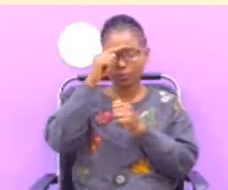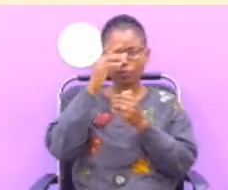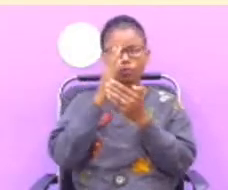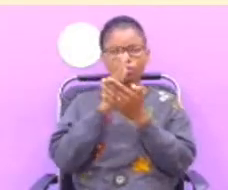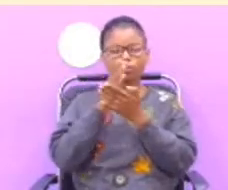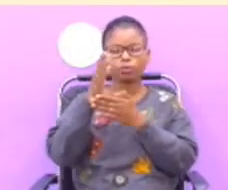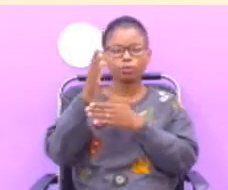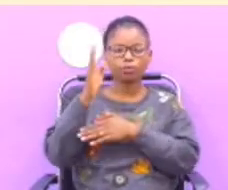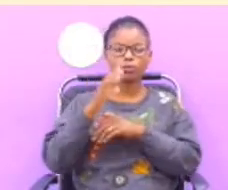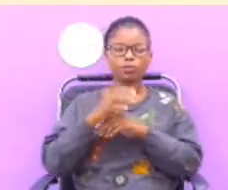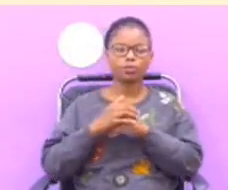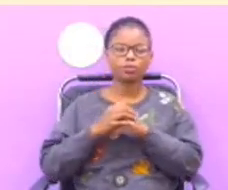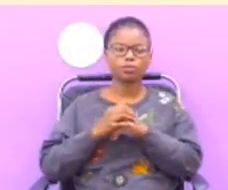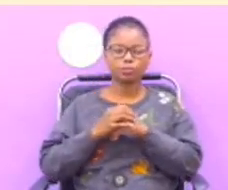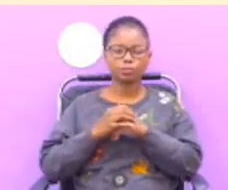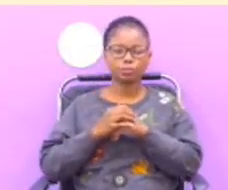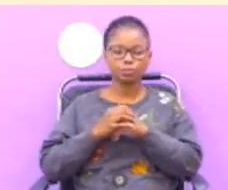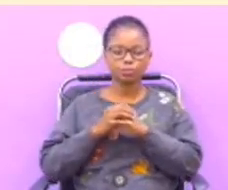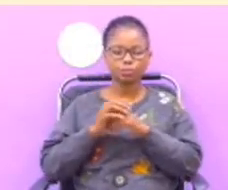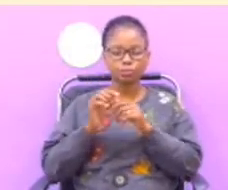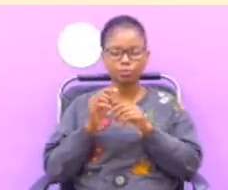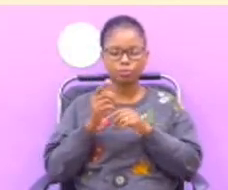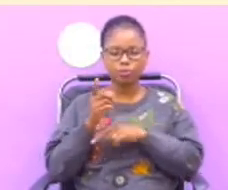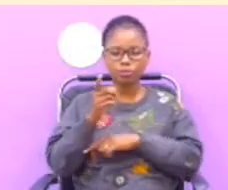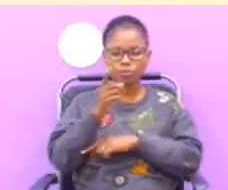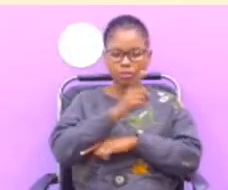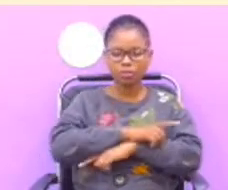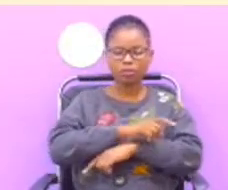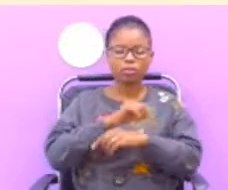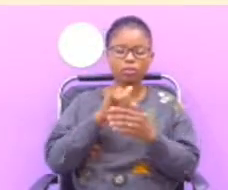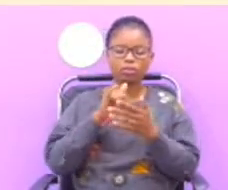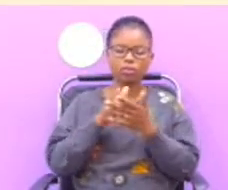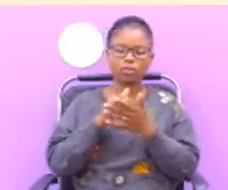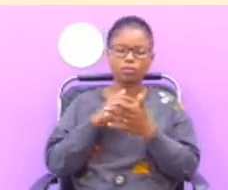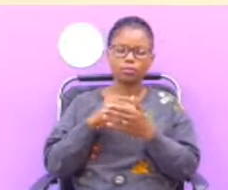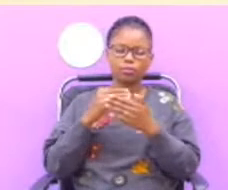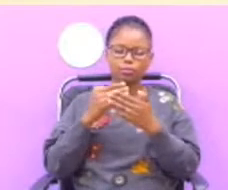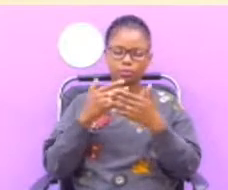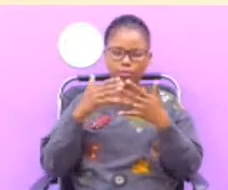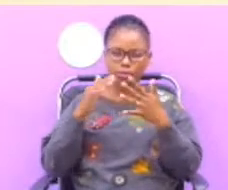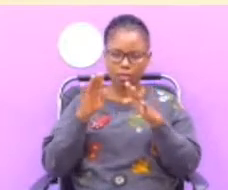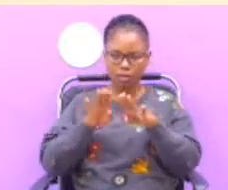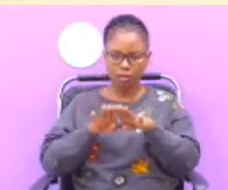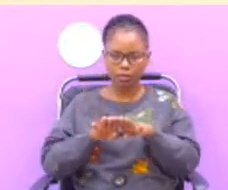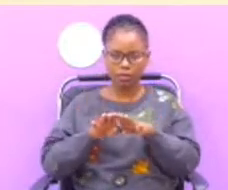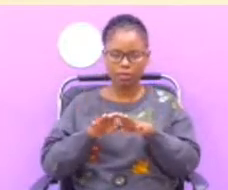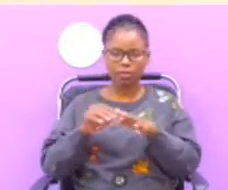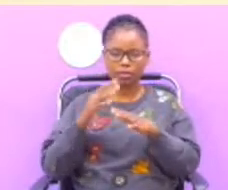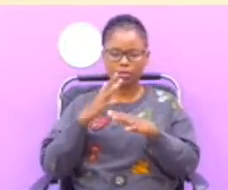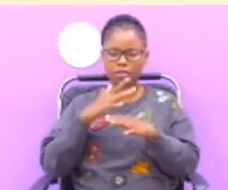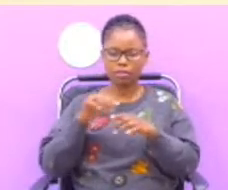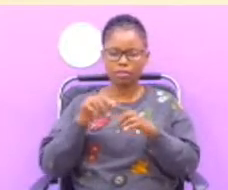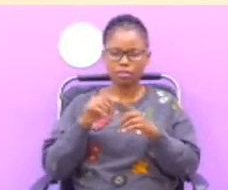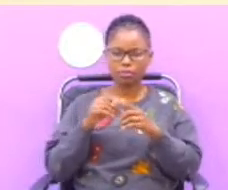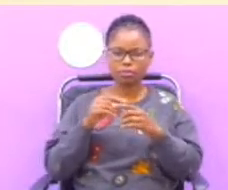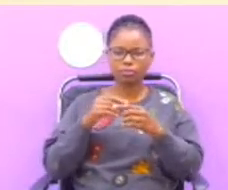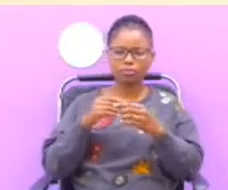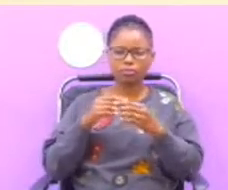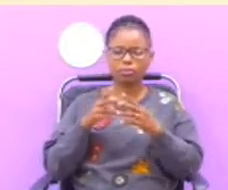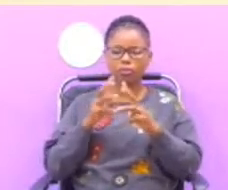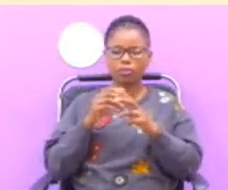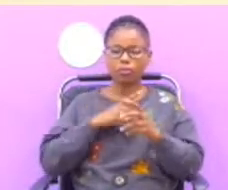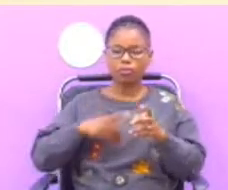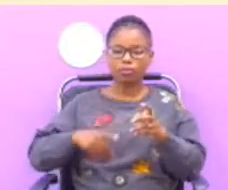O ũguo maandĩko maroiga atĩ mũthenya ũcio nĩ ngatiira gĩthũnũ kĩa Daudi. Ona tondũ kĩgwĩte na ndĩgĩthinge mĩanya.